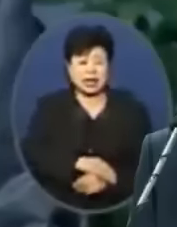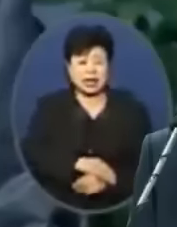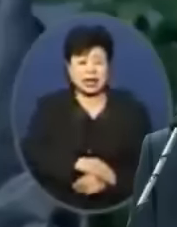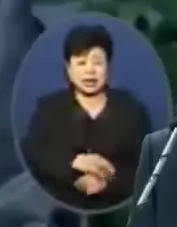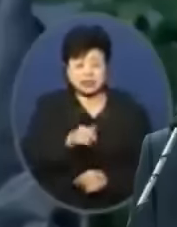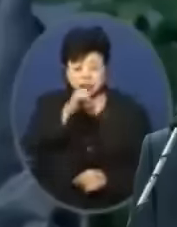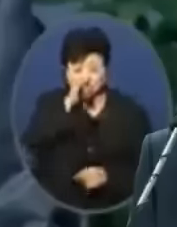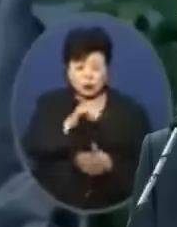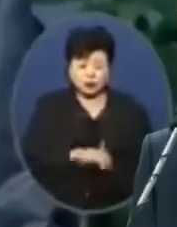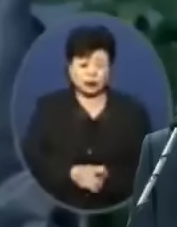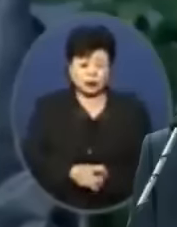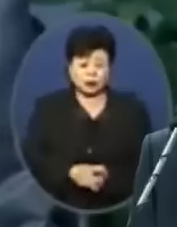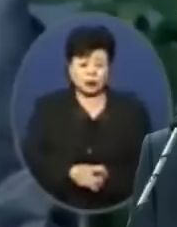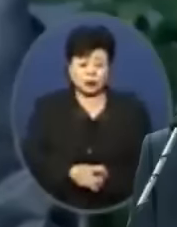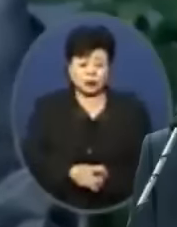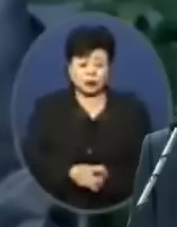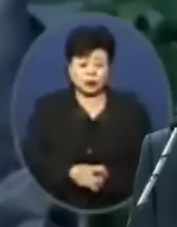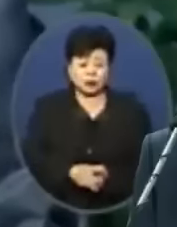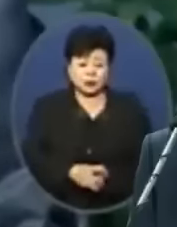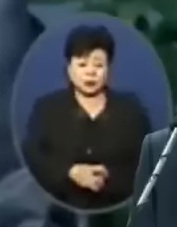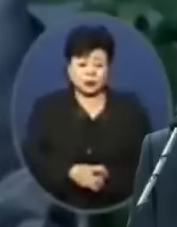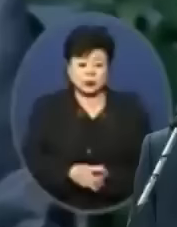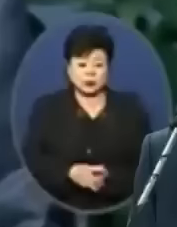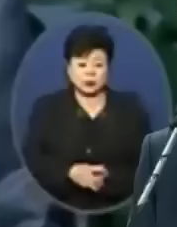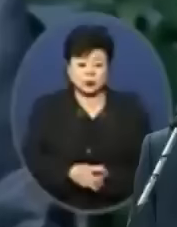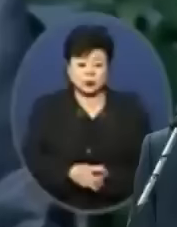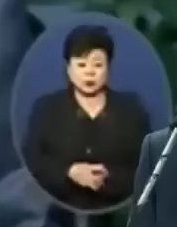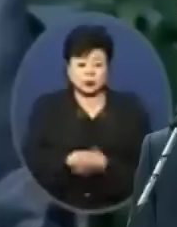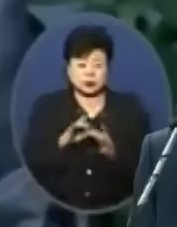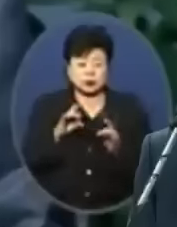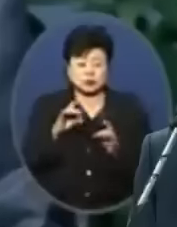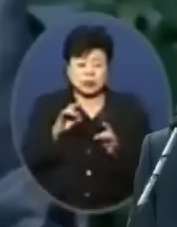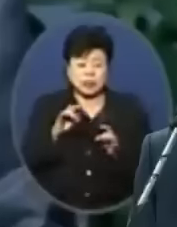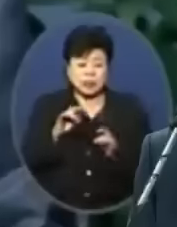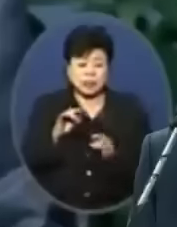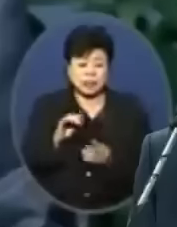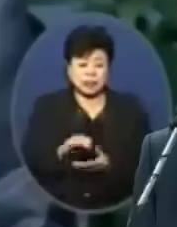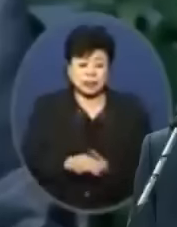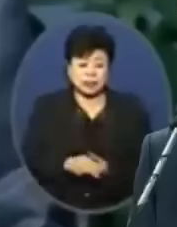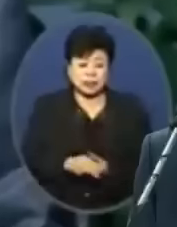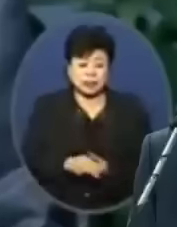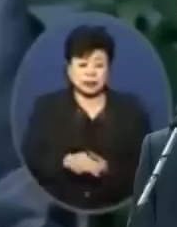한 사람인데 어떤 전도자가 지나가면서